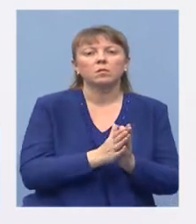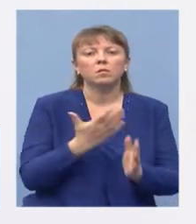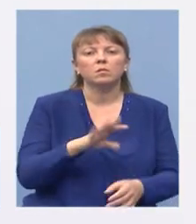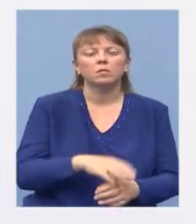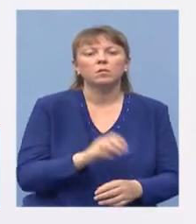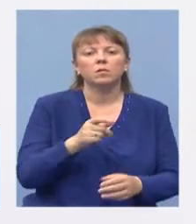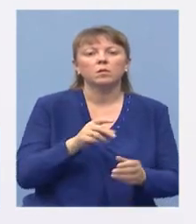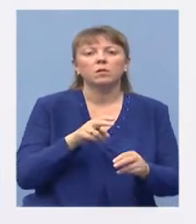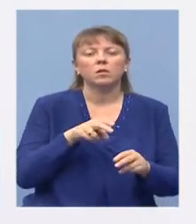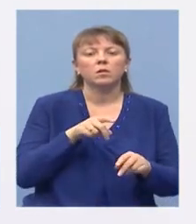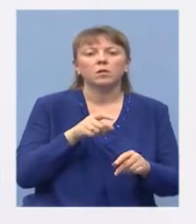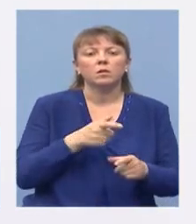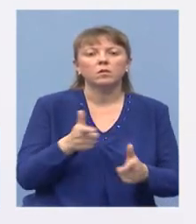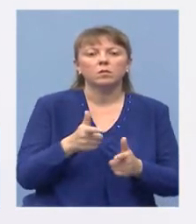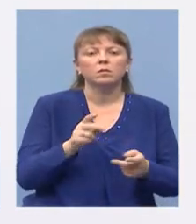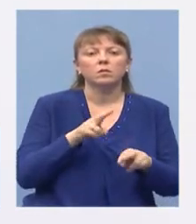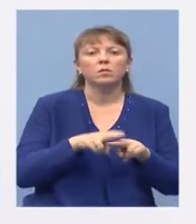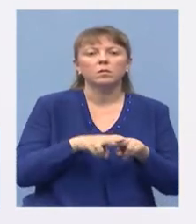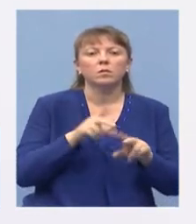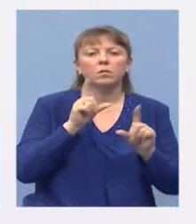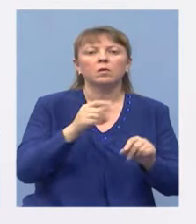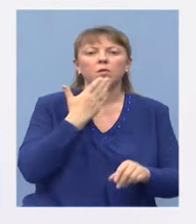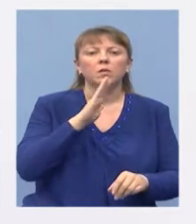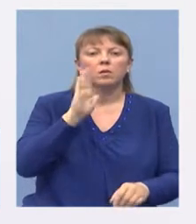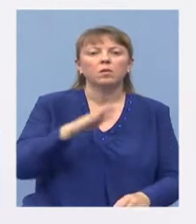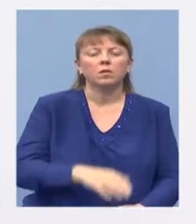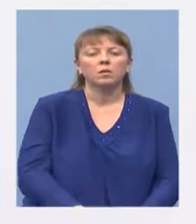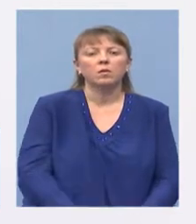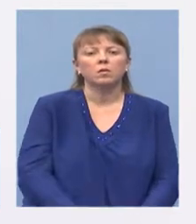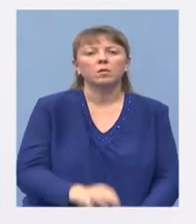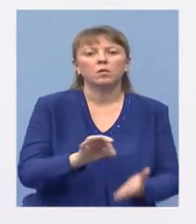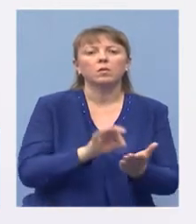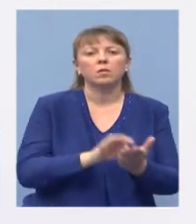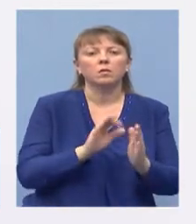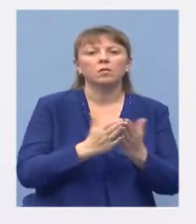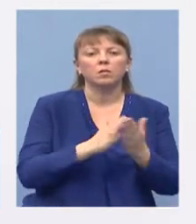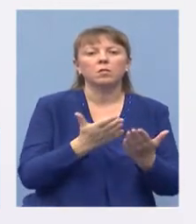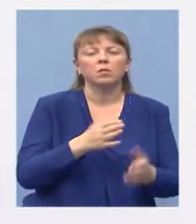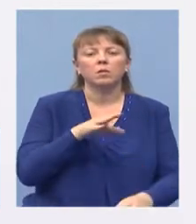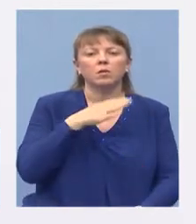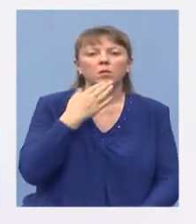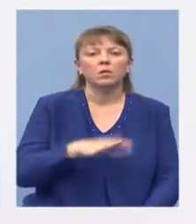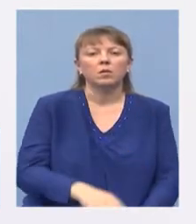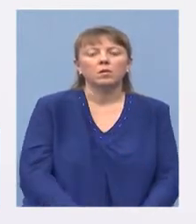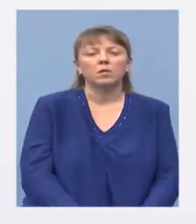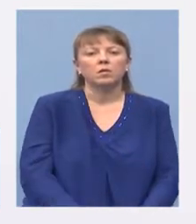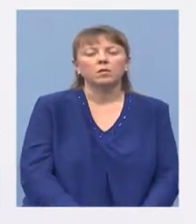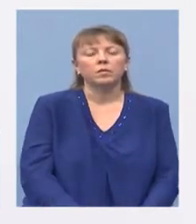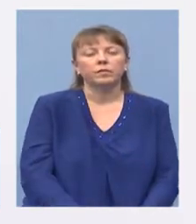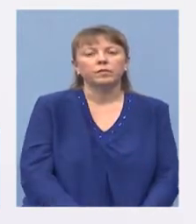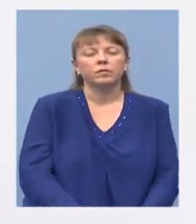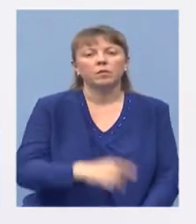изготовление паспортов. Например, люди, многие выезжают за рубеж и срочно изготавливают паспорта. У нас сейчас паспорта